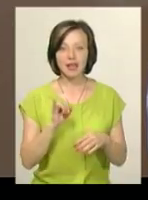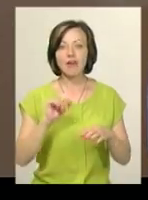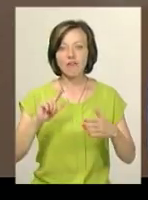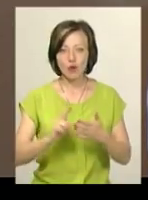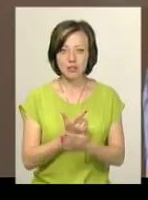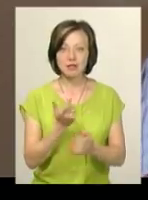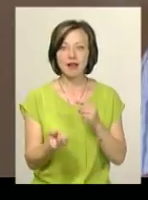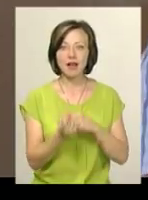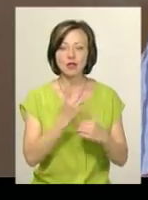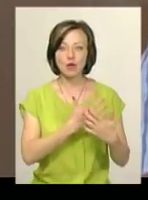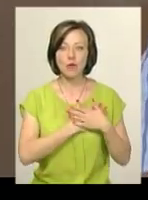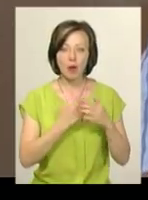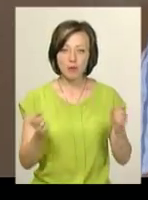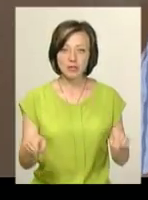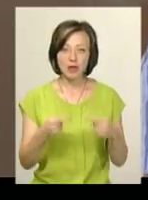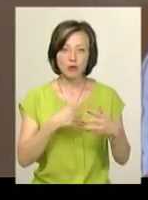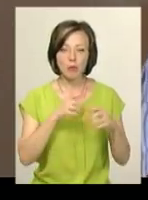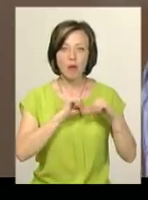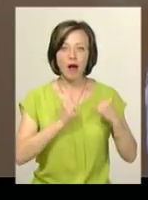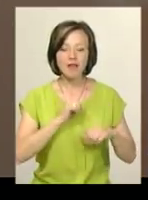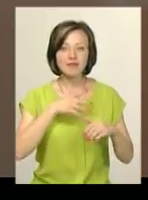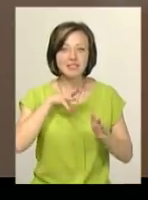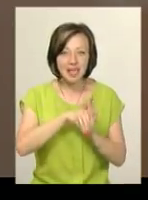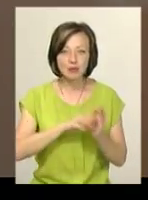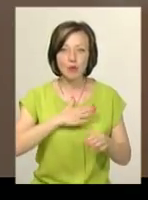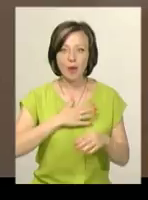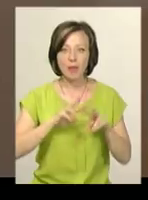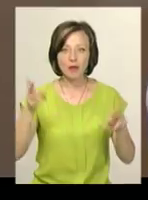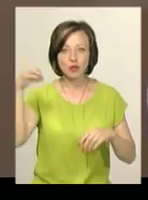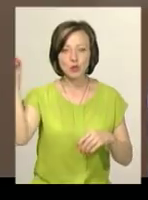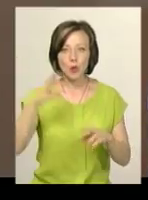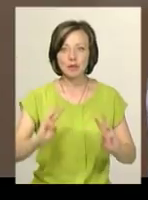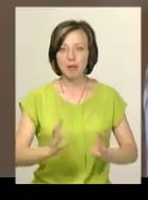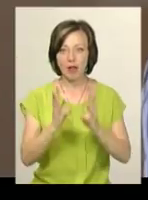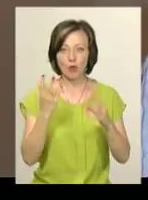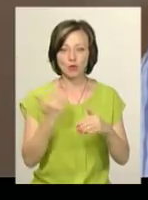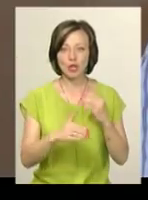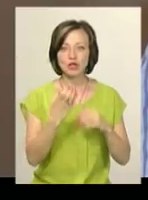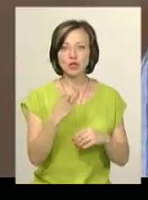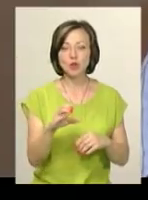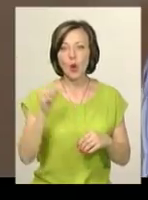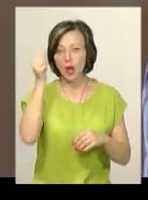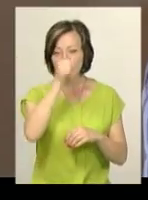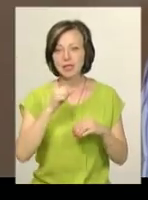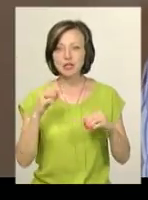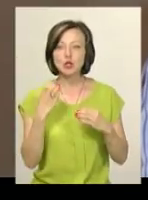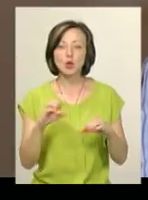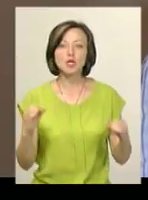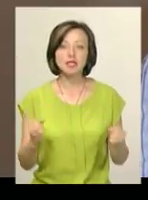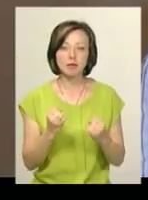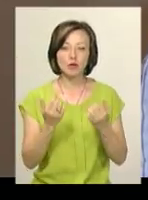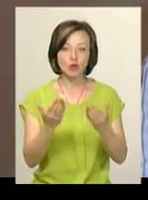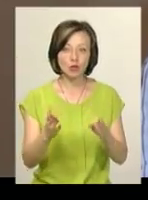любов, я постану з коханням, воно в серці моїм, наче сонце палає вже 100 літ, вже 100 зим. Тож